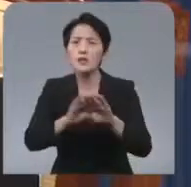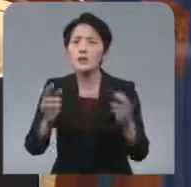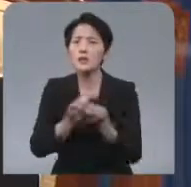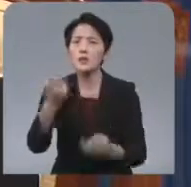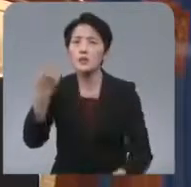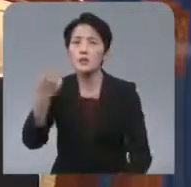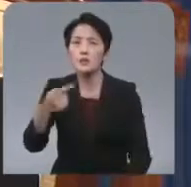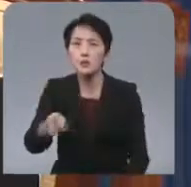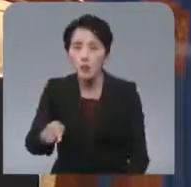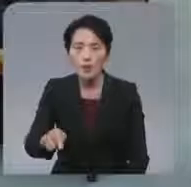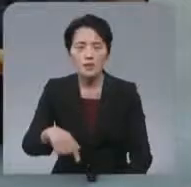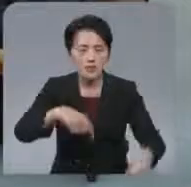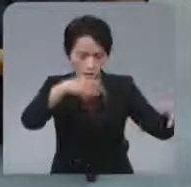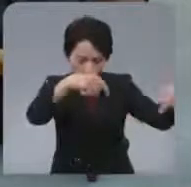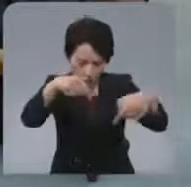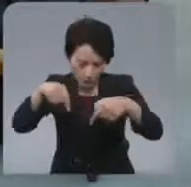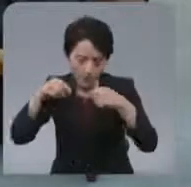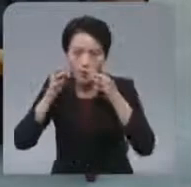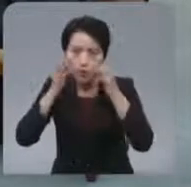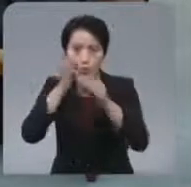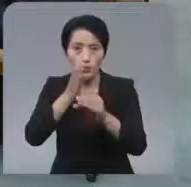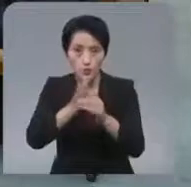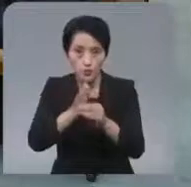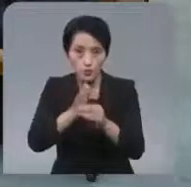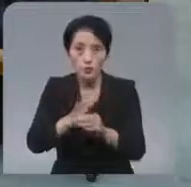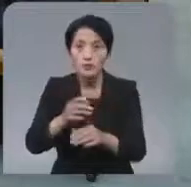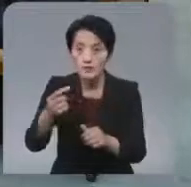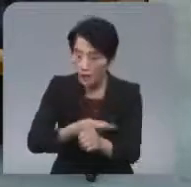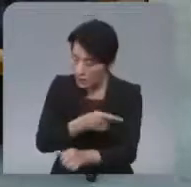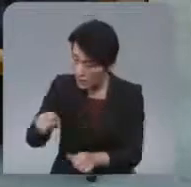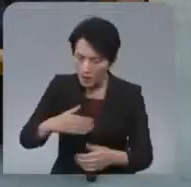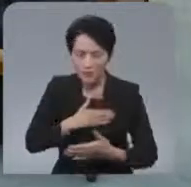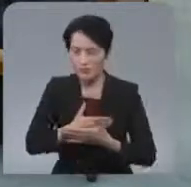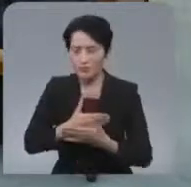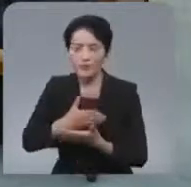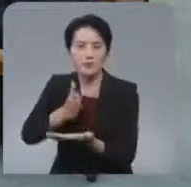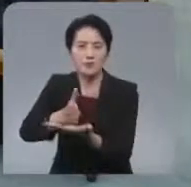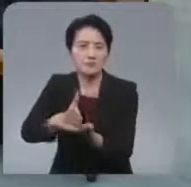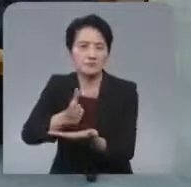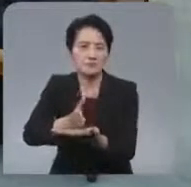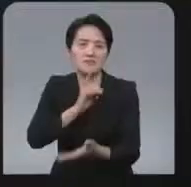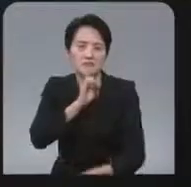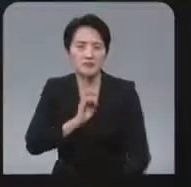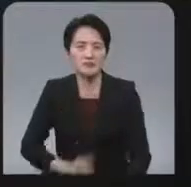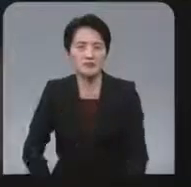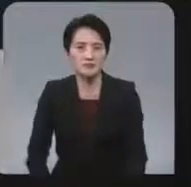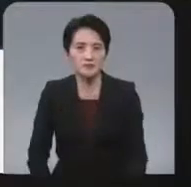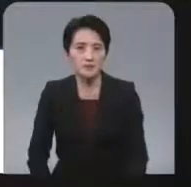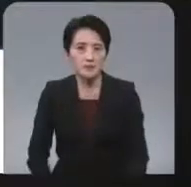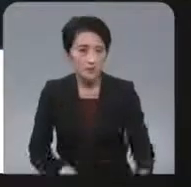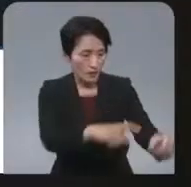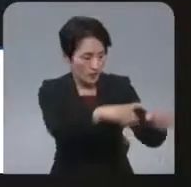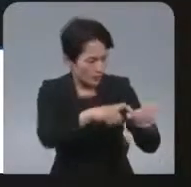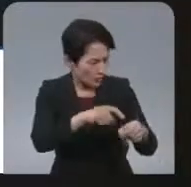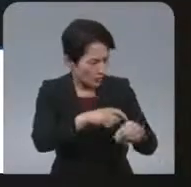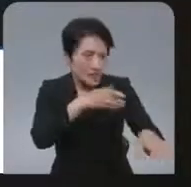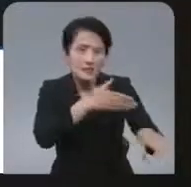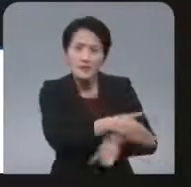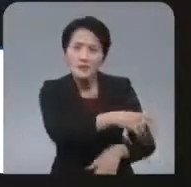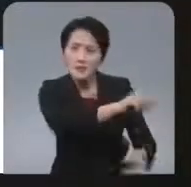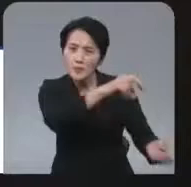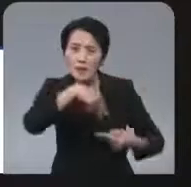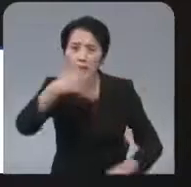он призвал учесть все имеющиеся запасы и организовать их планомерное использование кроме того правительство делает все возможное